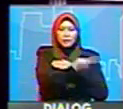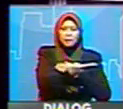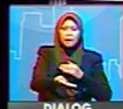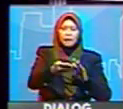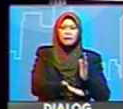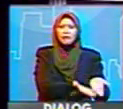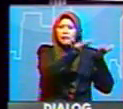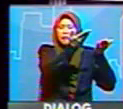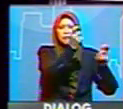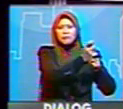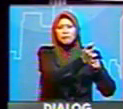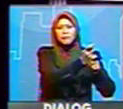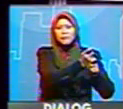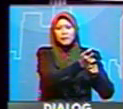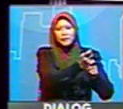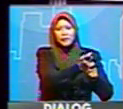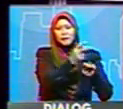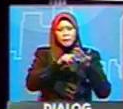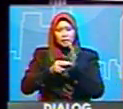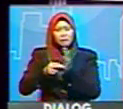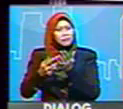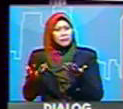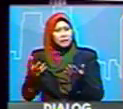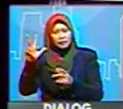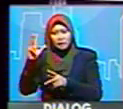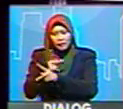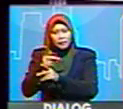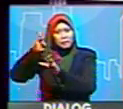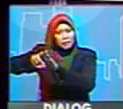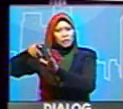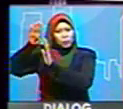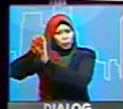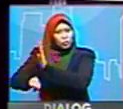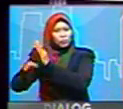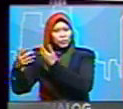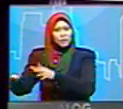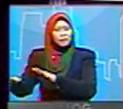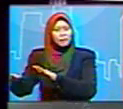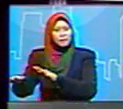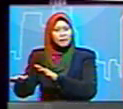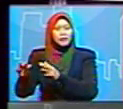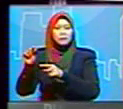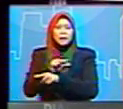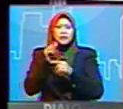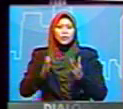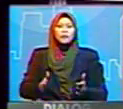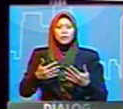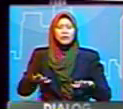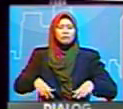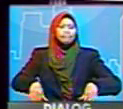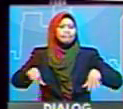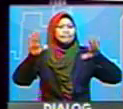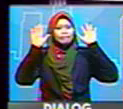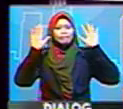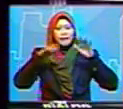minyak turun berbagai-bagai alasan tidak tidak turunkan harga Jadi mungkin kerana pengguna sudah agak Fed up tentang